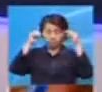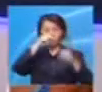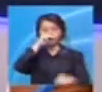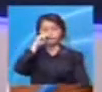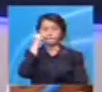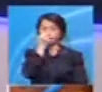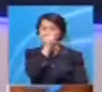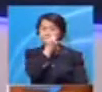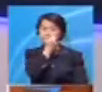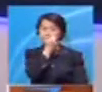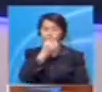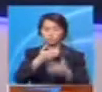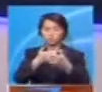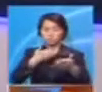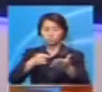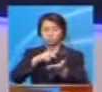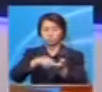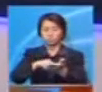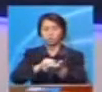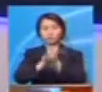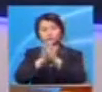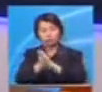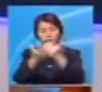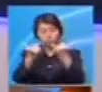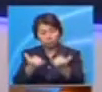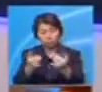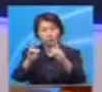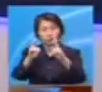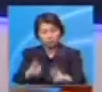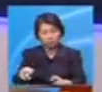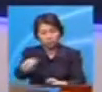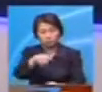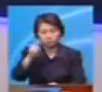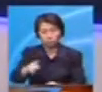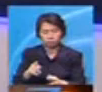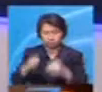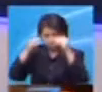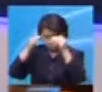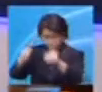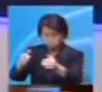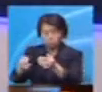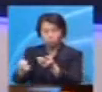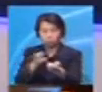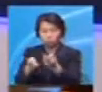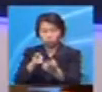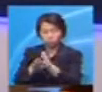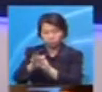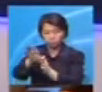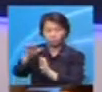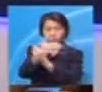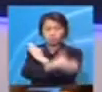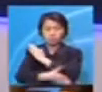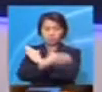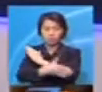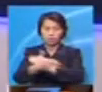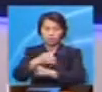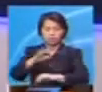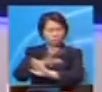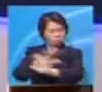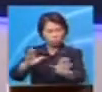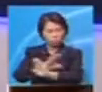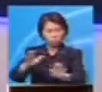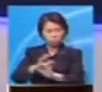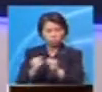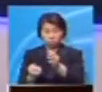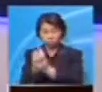Najib Tun Razak sebelum ini justeru kini rakyat harus memberi tumpuan terhadap usaha membangunkan negara dan bukan lagi